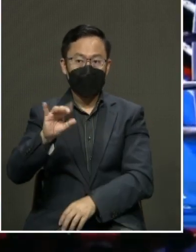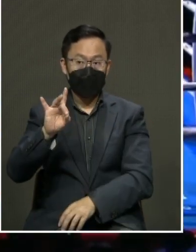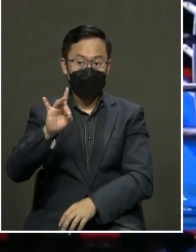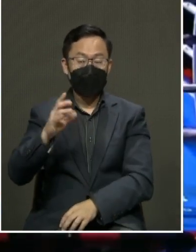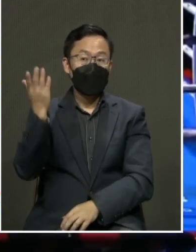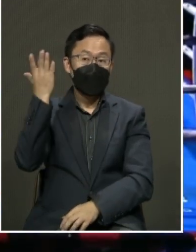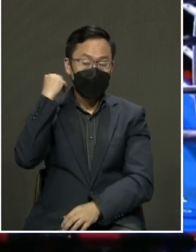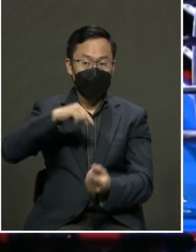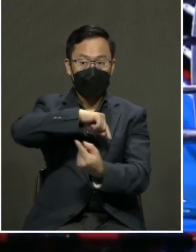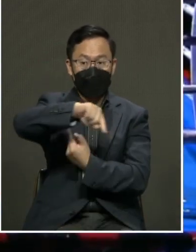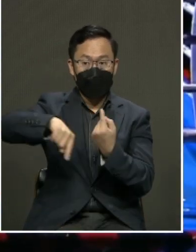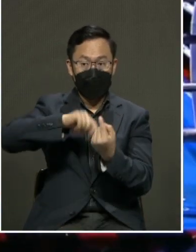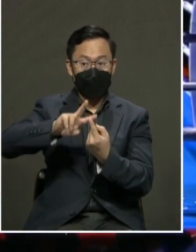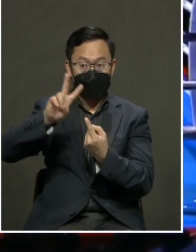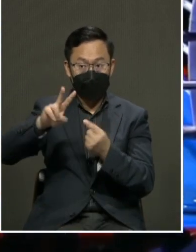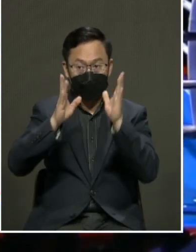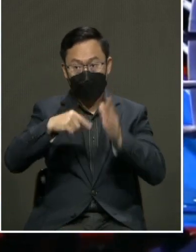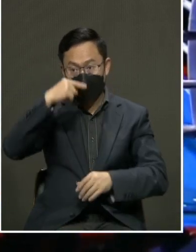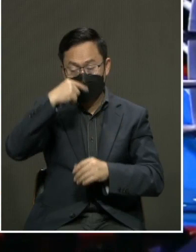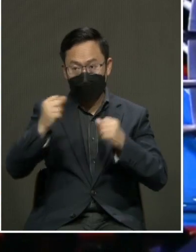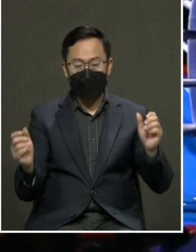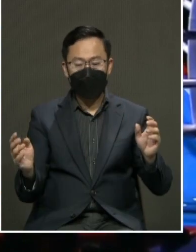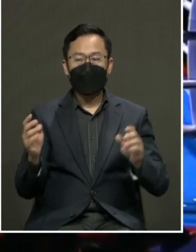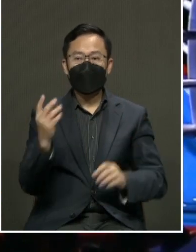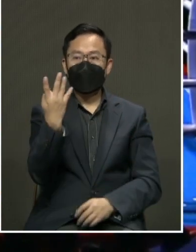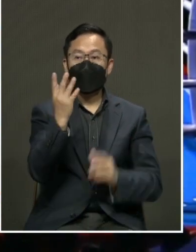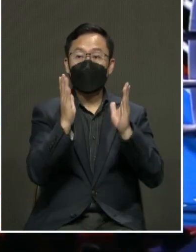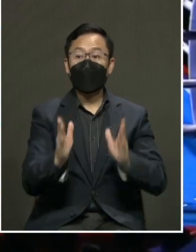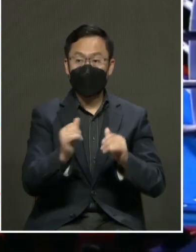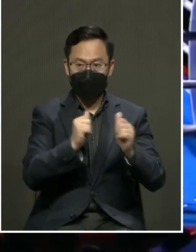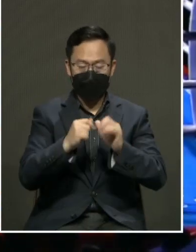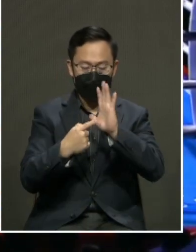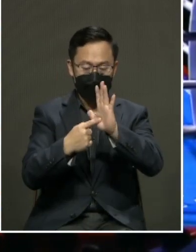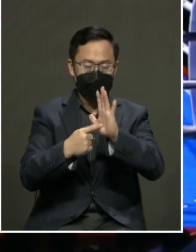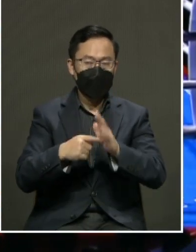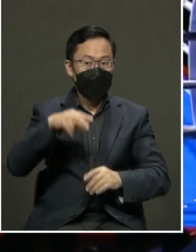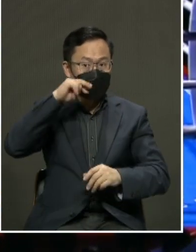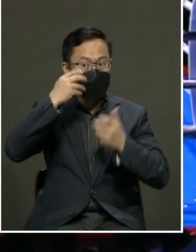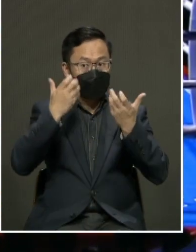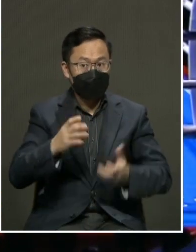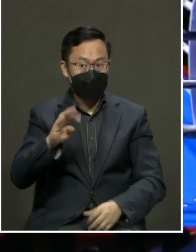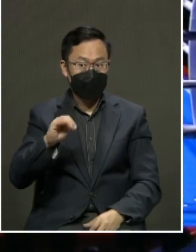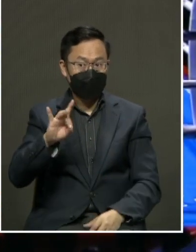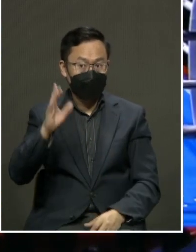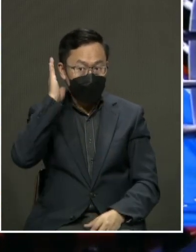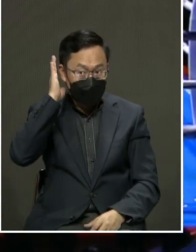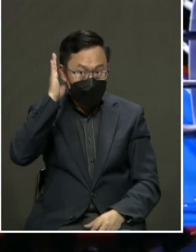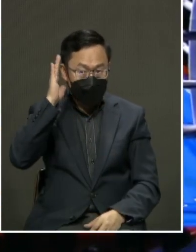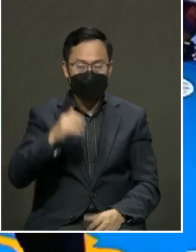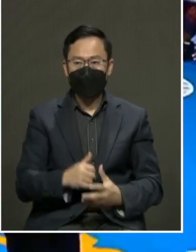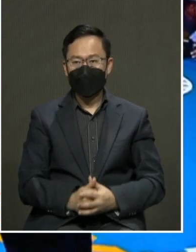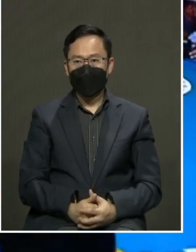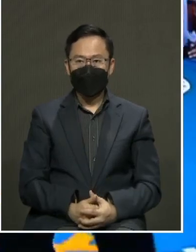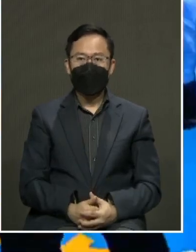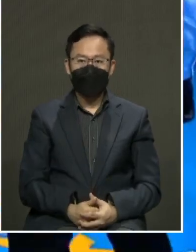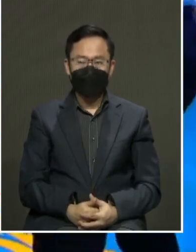ด4รายด้วยกันค่ะเริ่มกันที่รุ่น48กิโลกรัมชายนะคะมหาวารีค่ะหรือว่าสิงห์